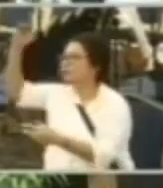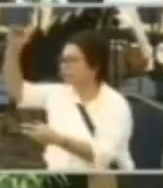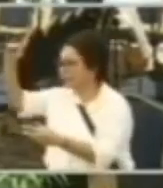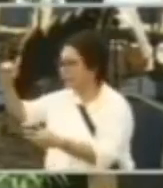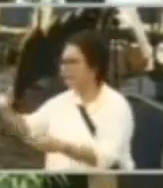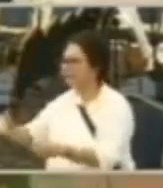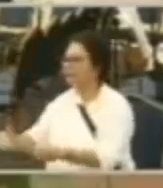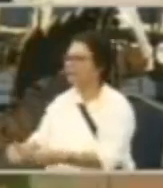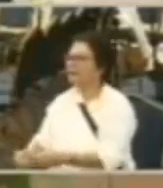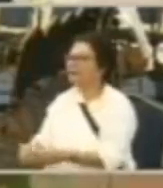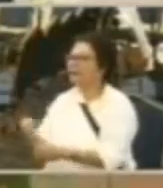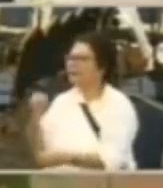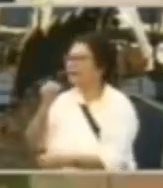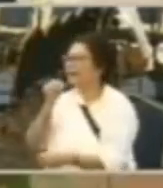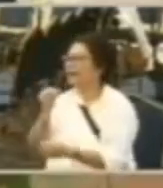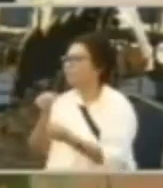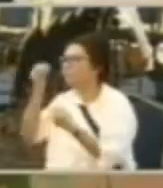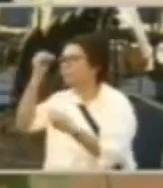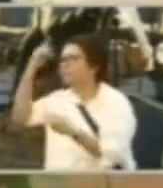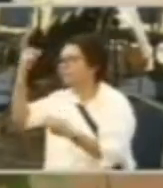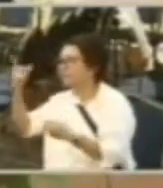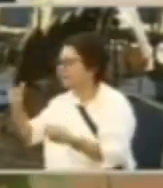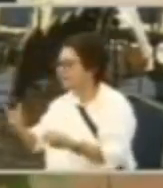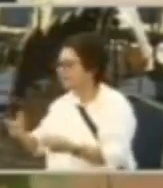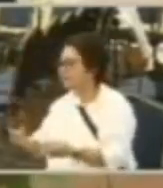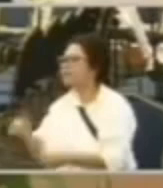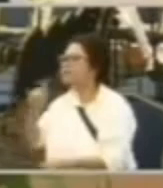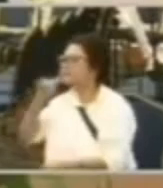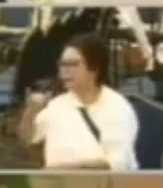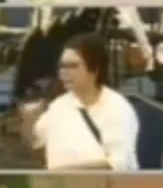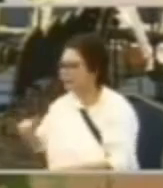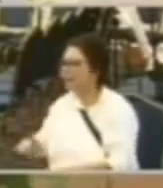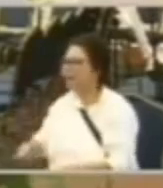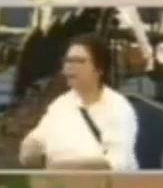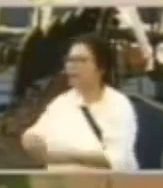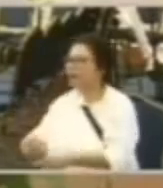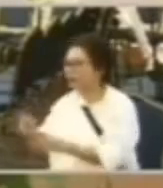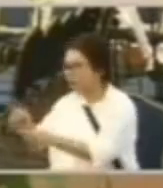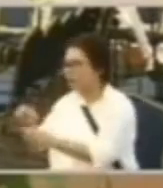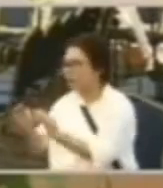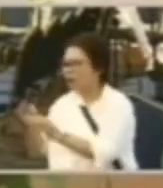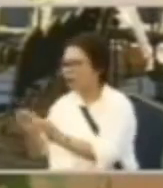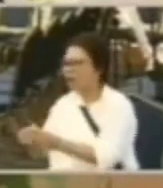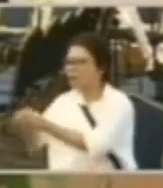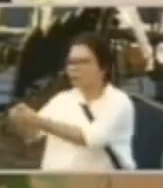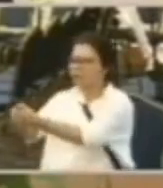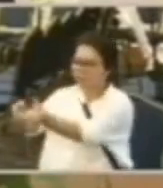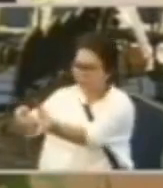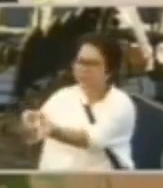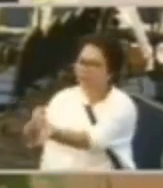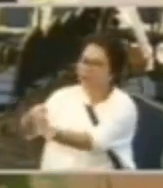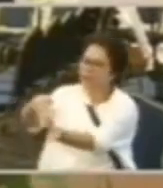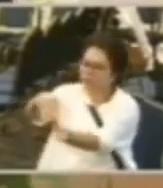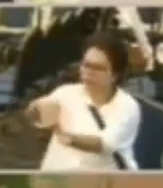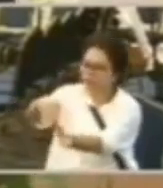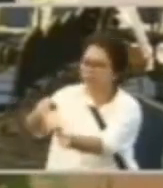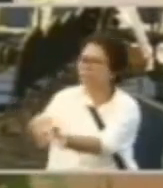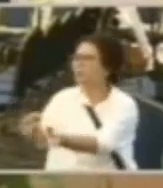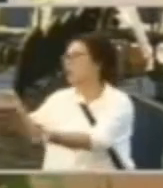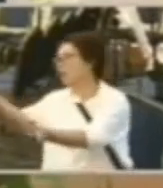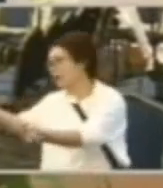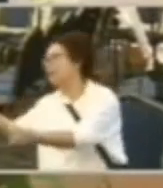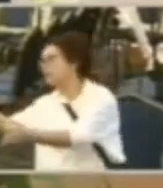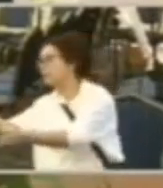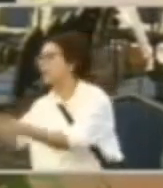Kita mau enaknya, kita mau mulianya, kita mau diberkati, tapi sulit